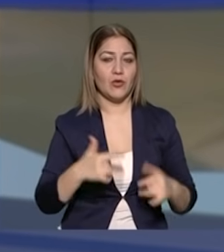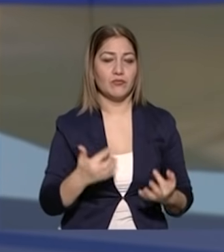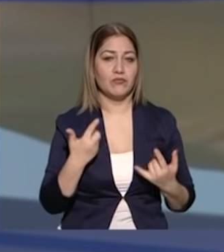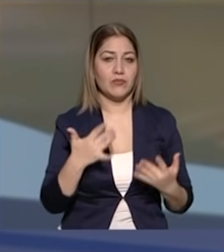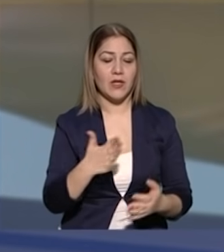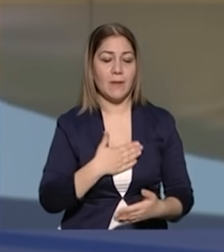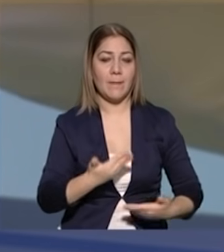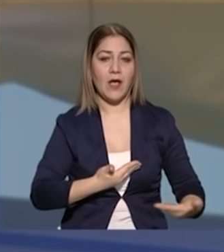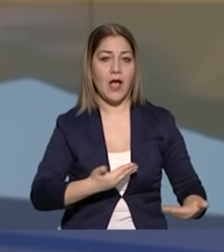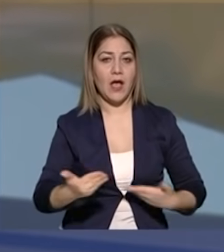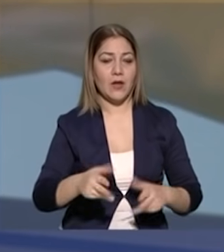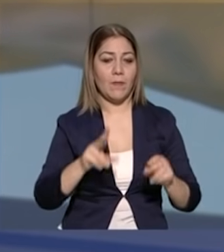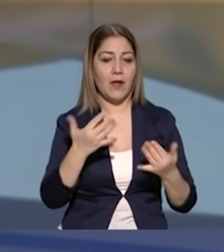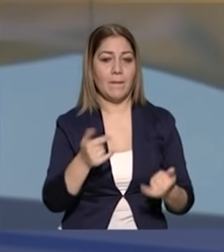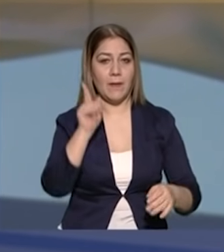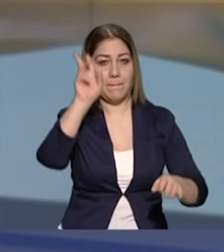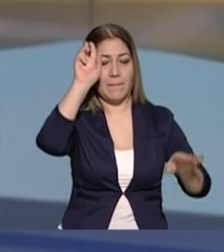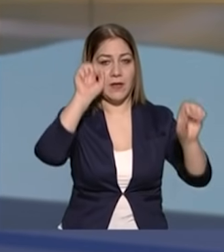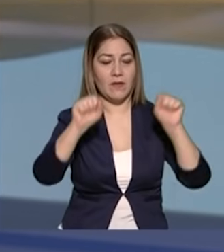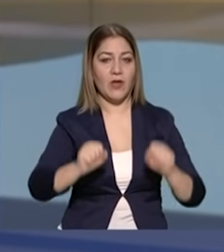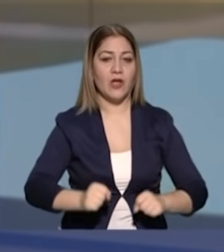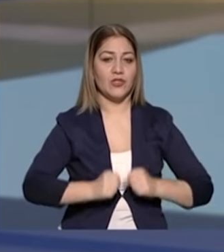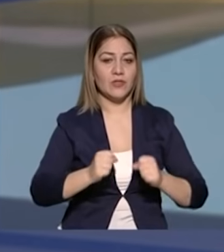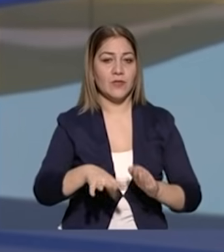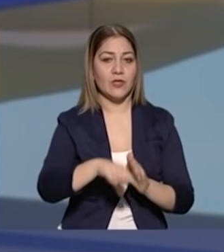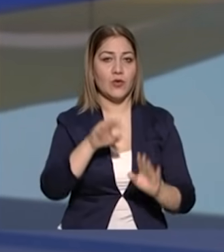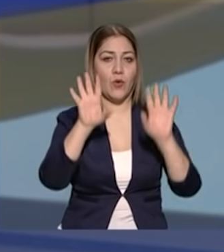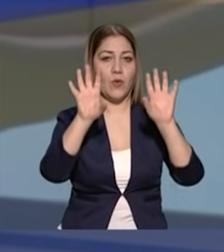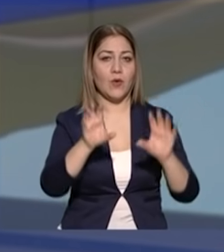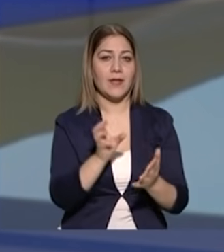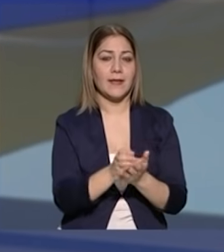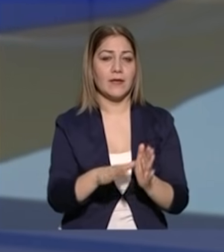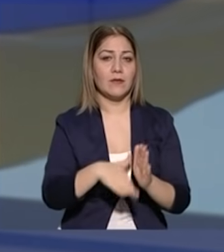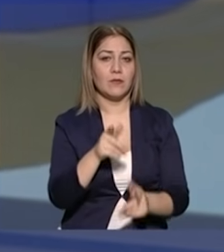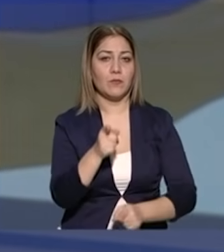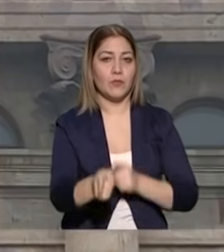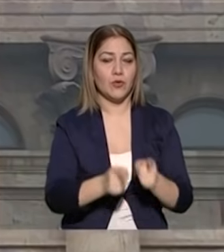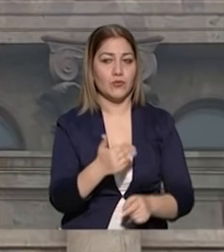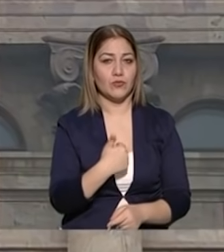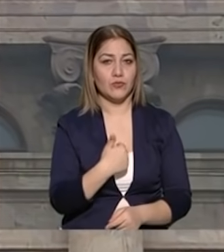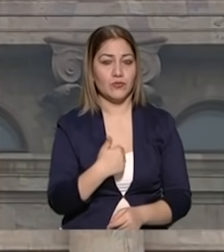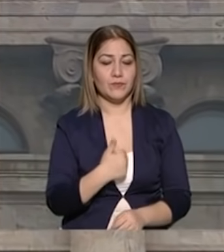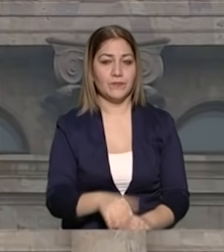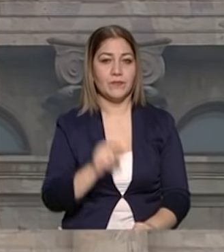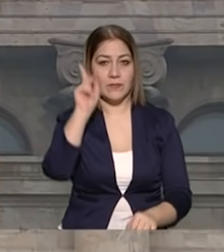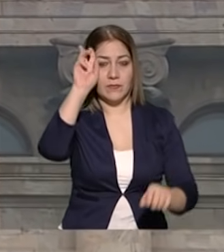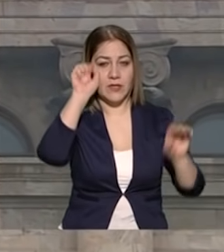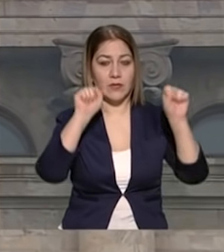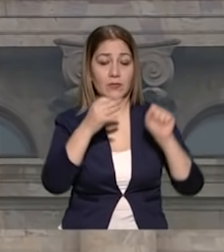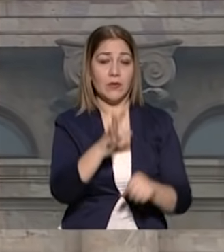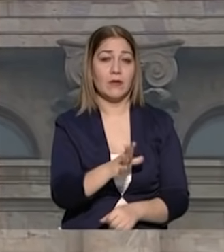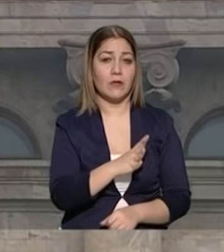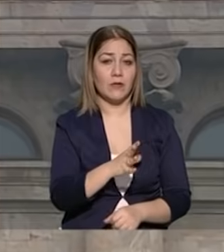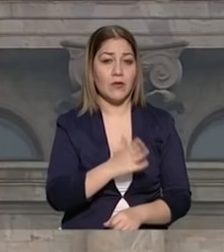քայլից էլ նշել են, որ հիմա կառավարությունն աշխատում է ընտրական օրենսգրքի բարեփոխումների վրա։ Թեև իշխանությունը չի բացառում,